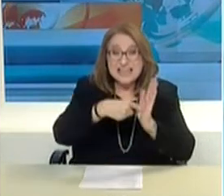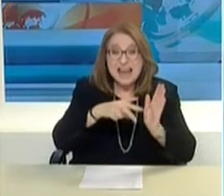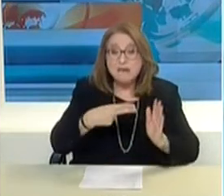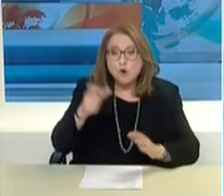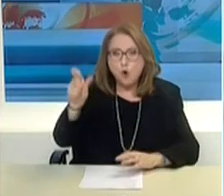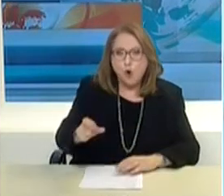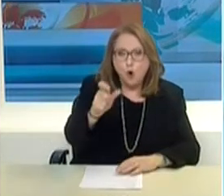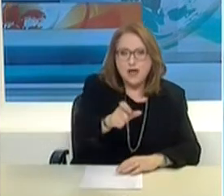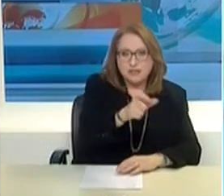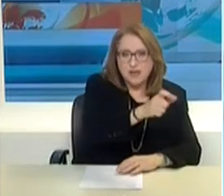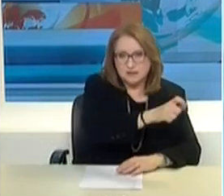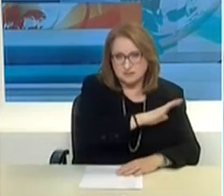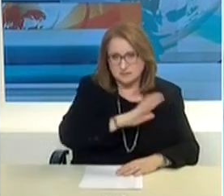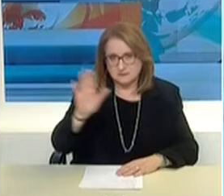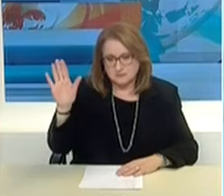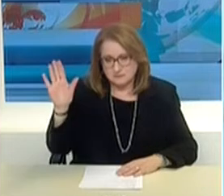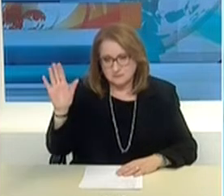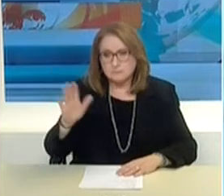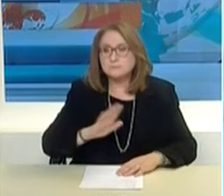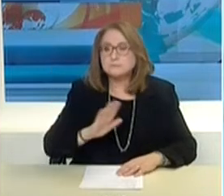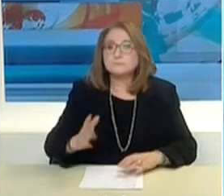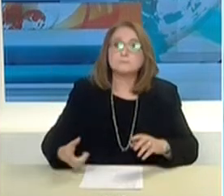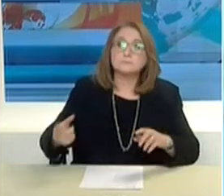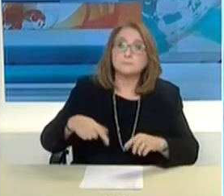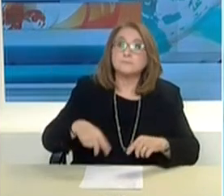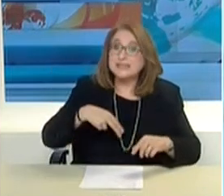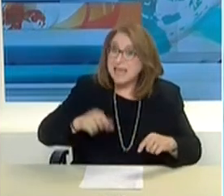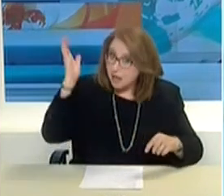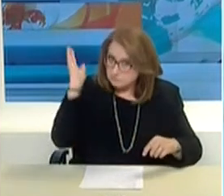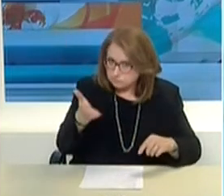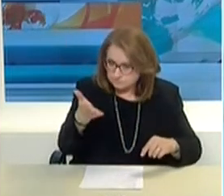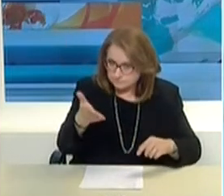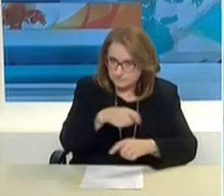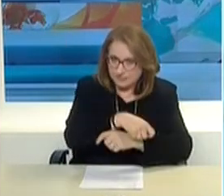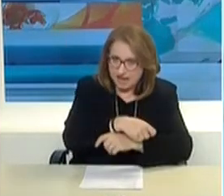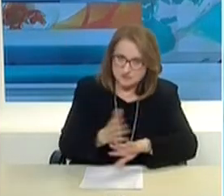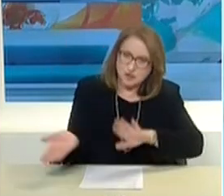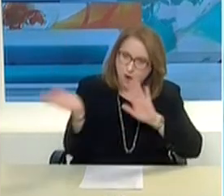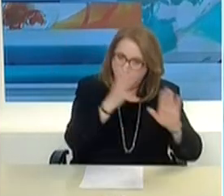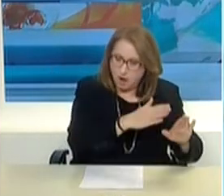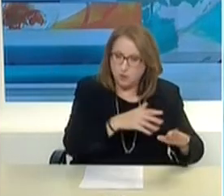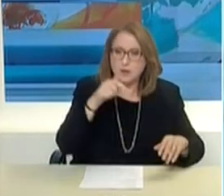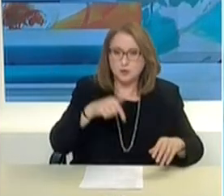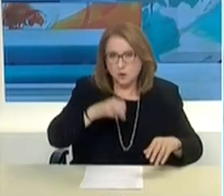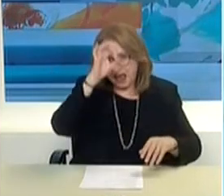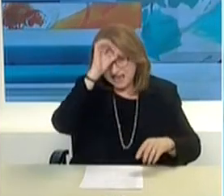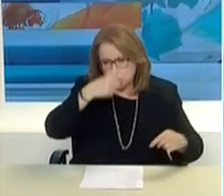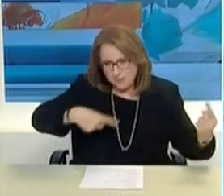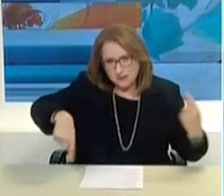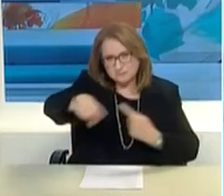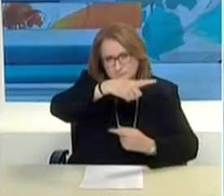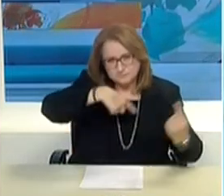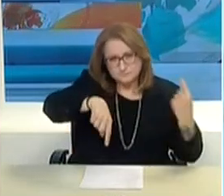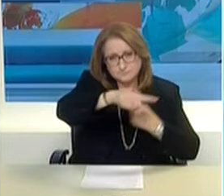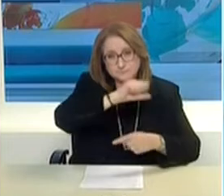και περίπτωση, ανεξαρτήτως τυχών άλλων ευθυνών, ιδίως ποινικών. Θα υπάρχει ισχυρή παρουσία της αστυνομίας